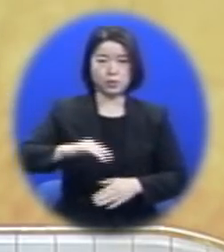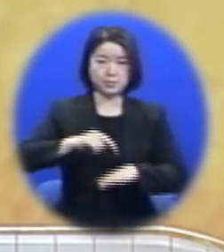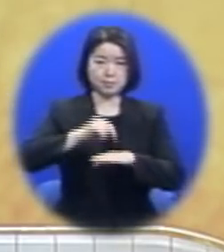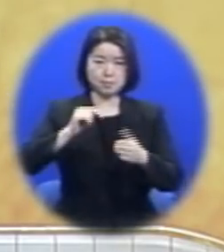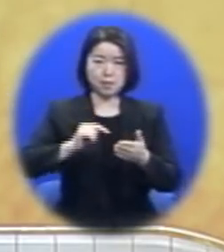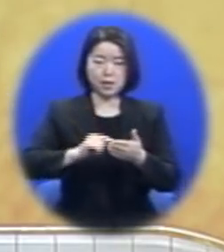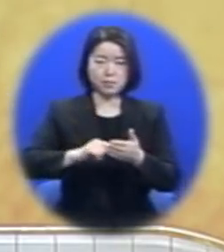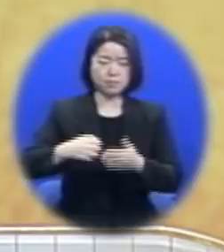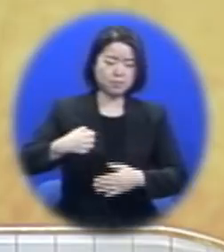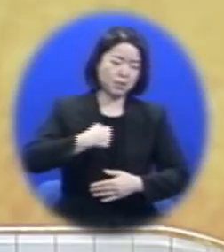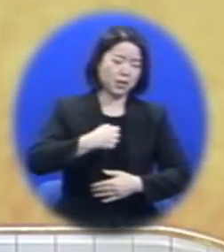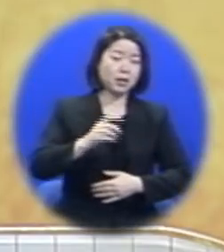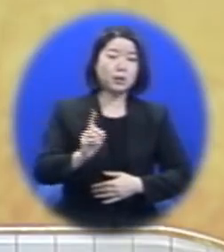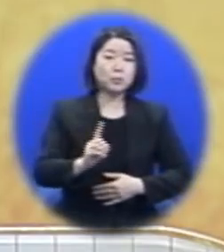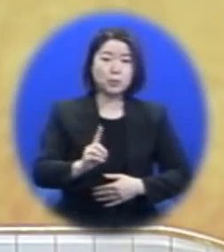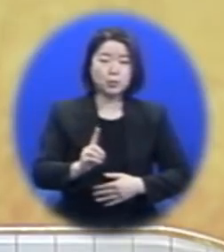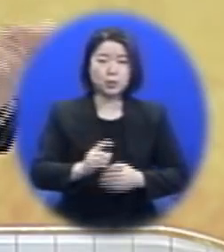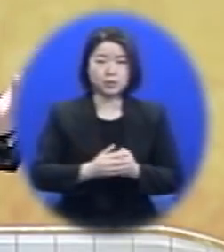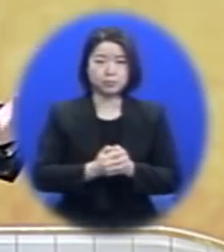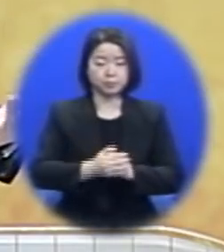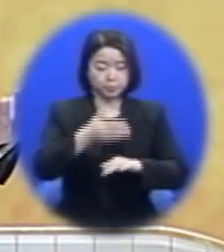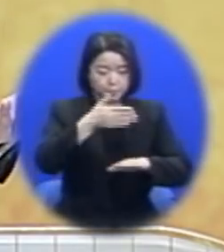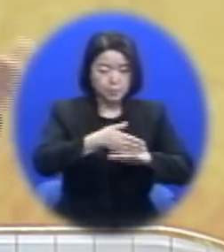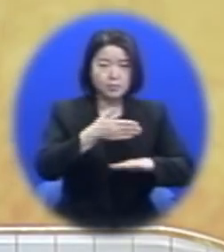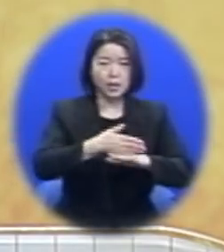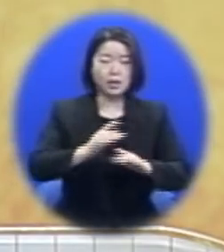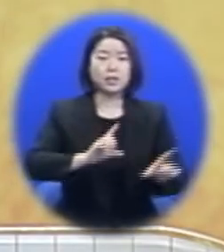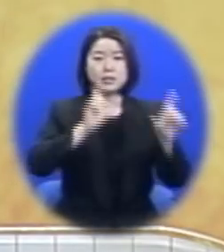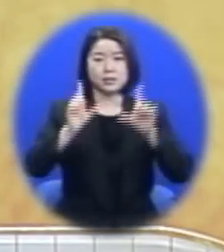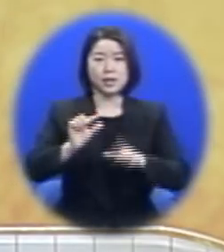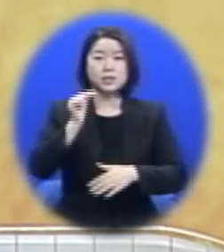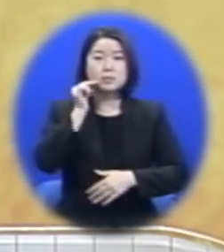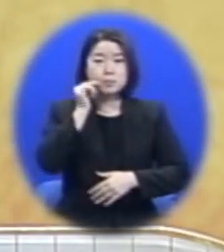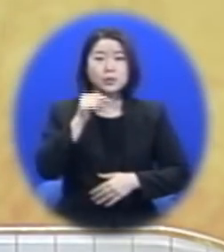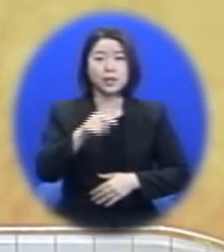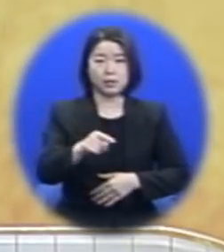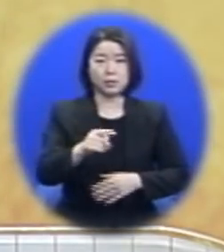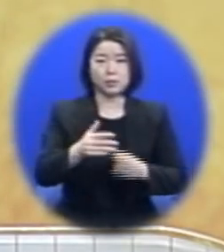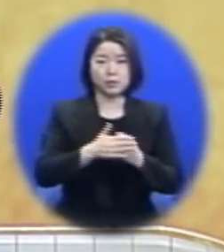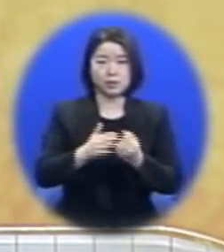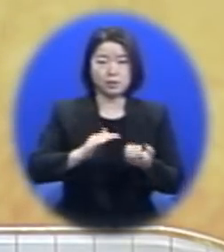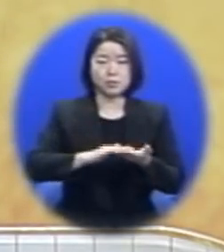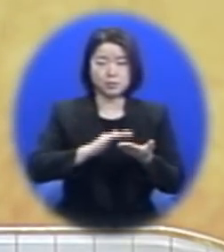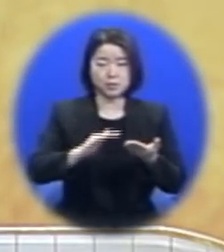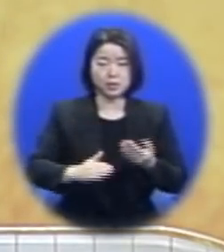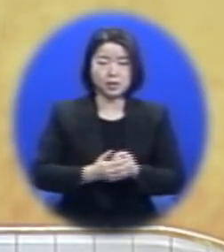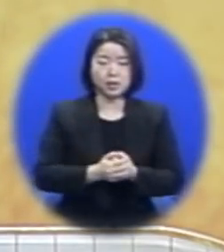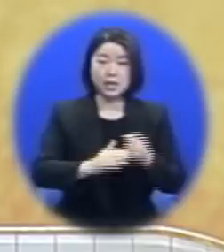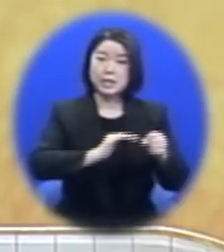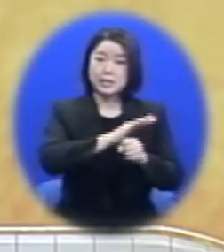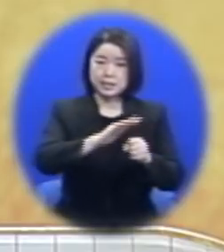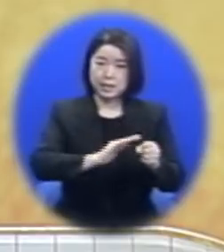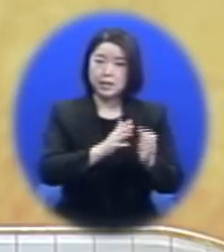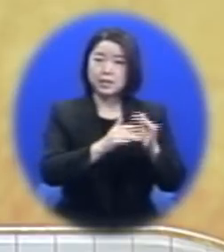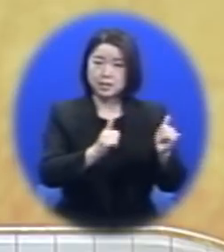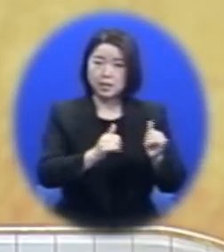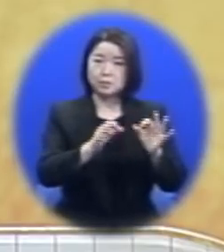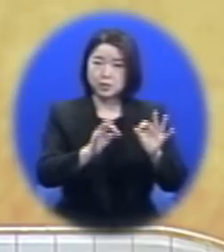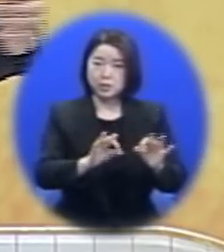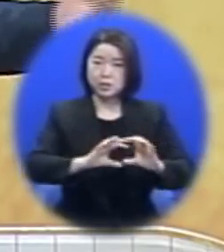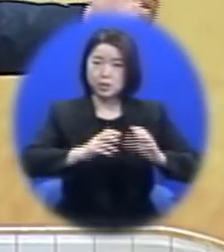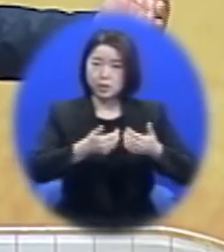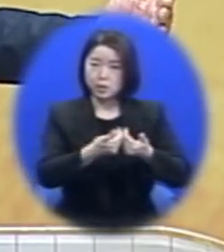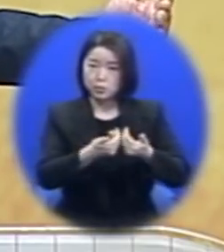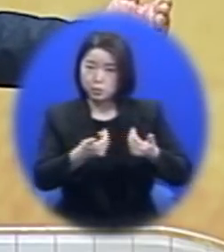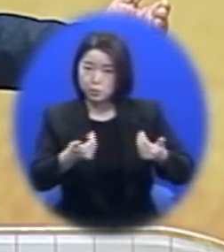것이 무엇입니까? 감사하고 살지 못했던 것입니다. 사랑하는 사람이 이제 죽음으로 내